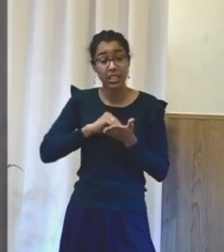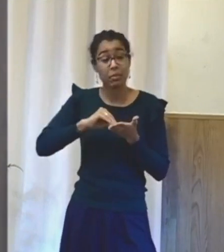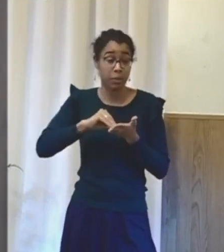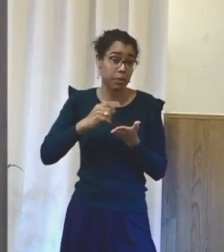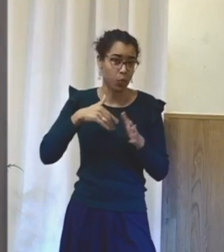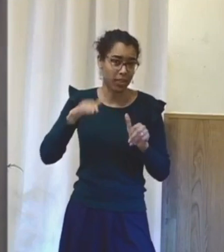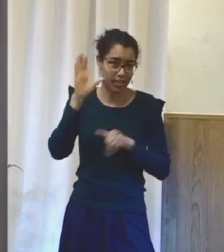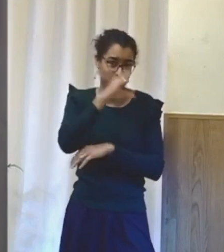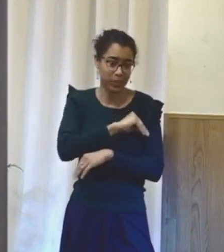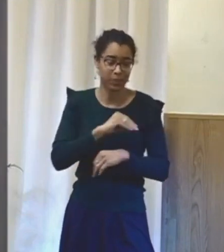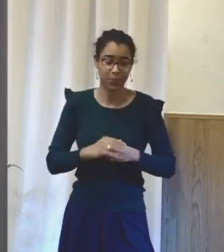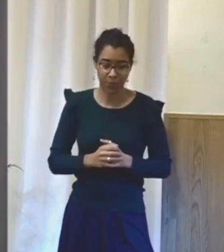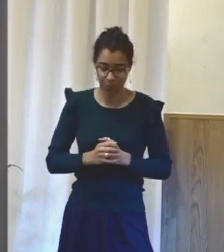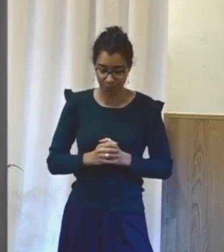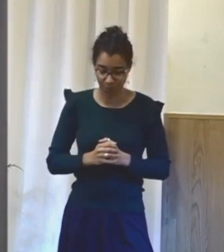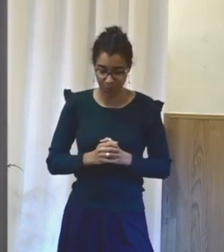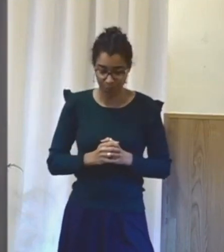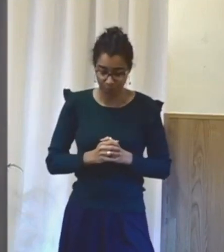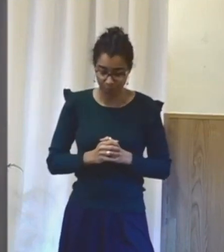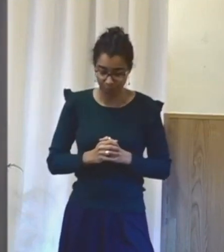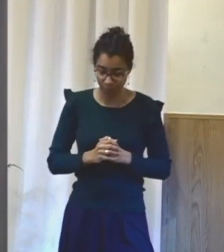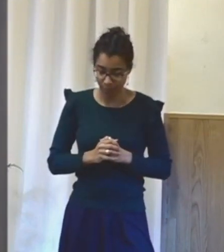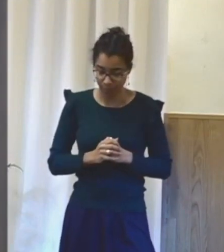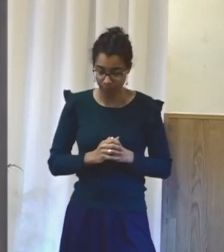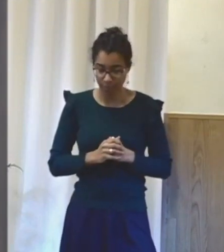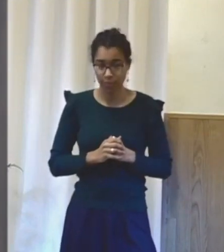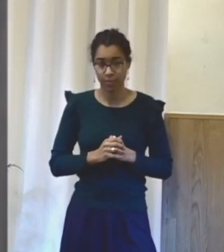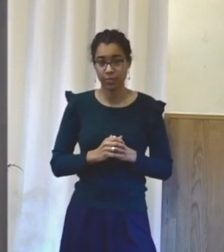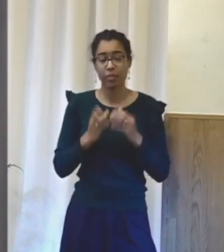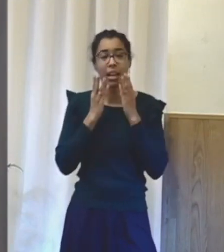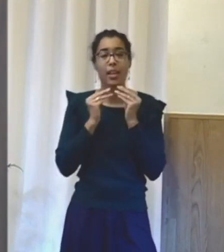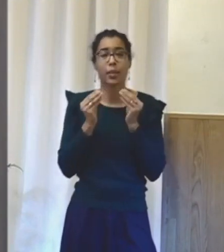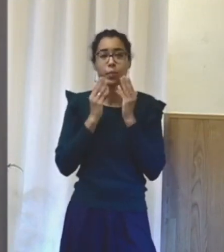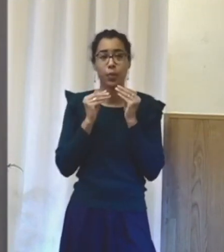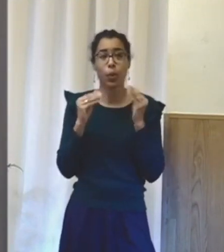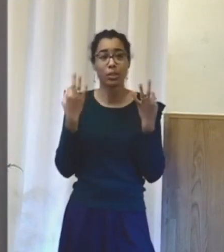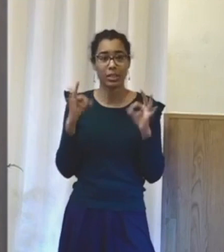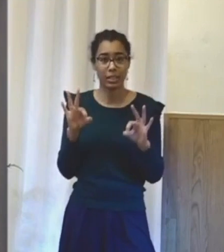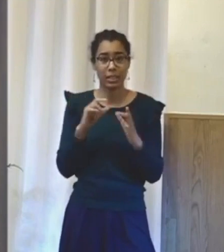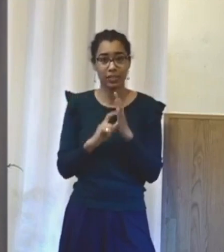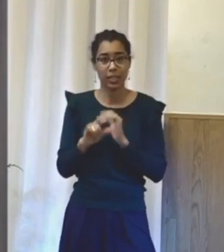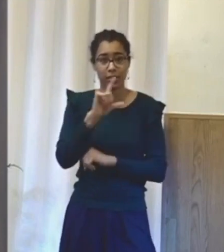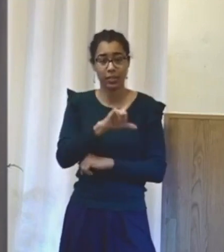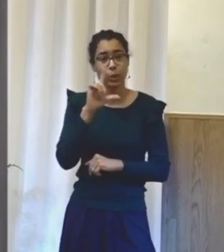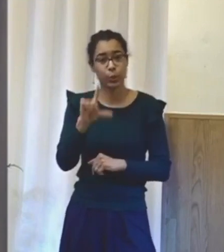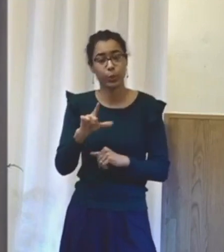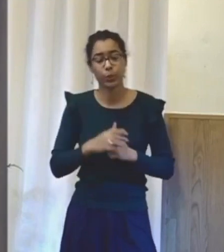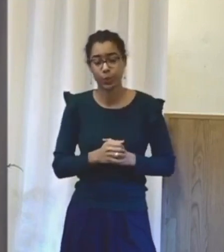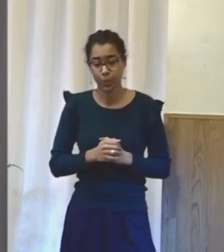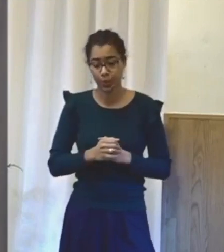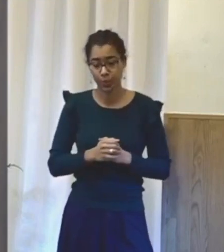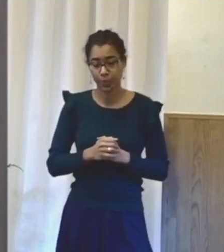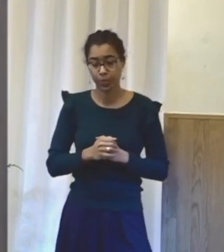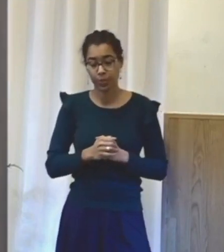oublier. Pour finir. Dans Hébreux 10 au verset 22.